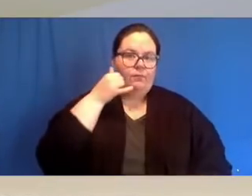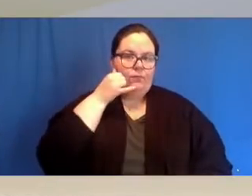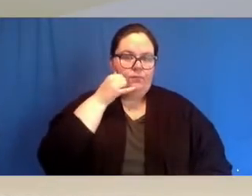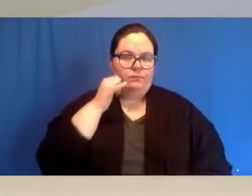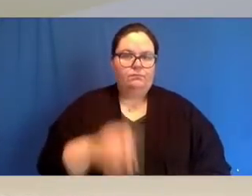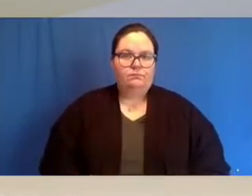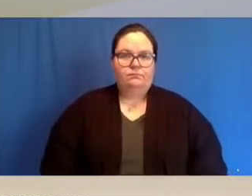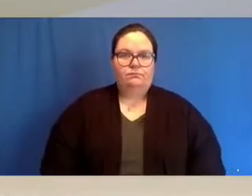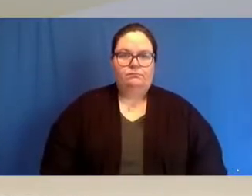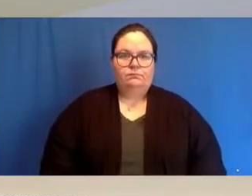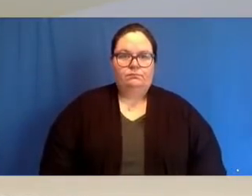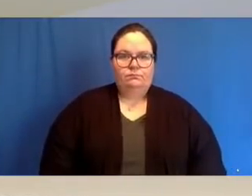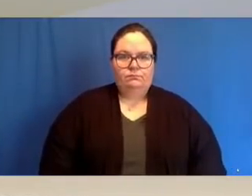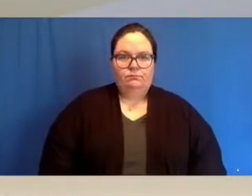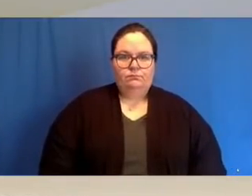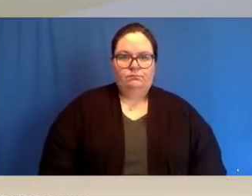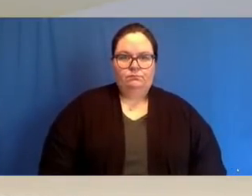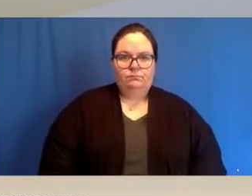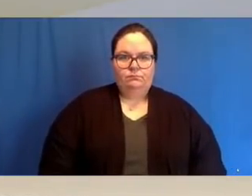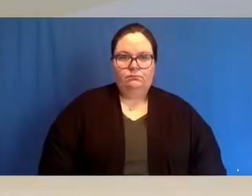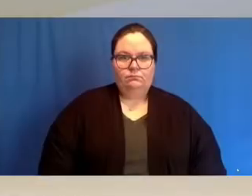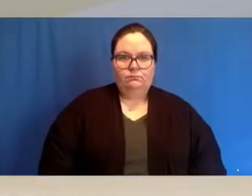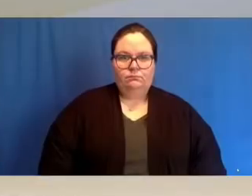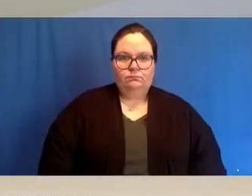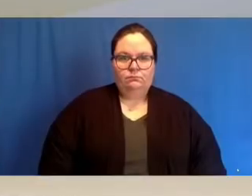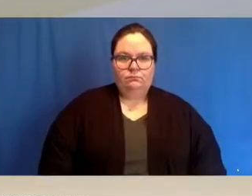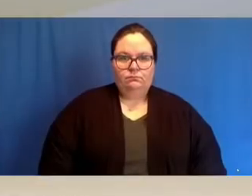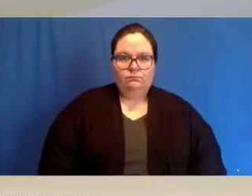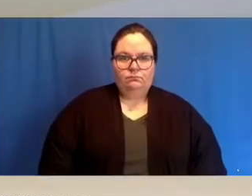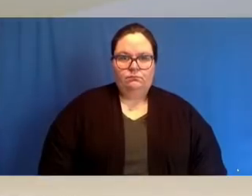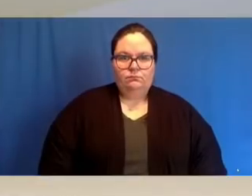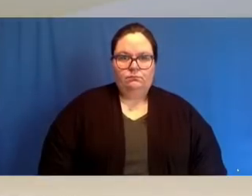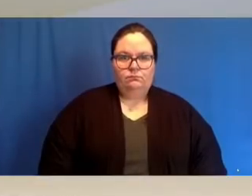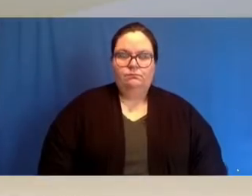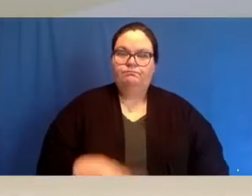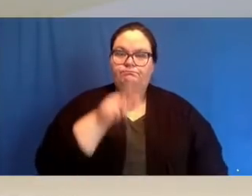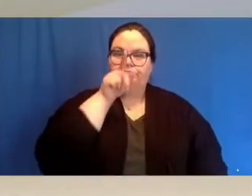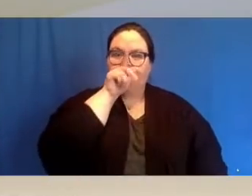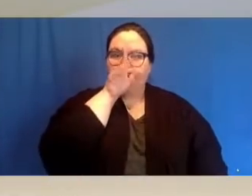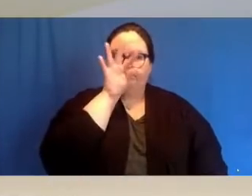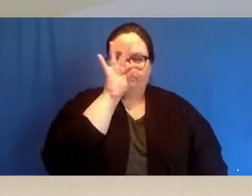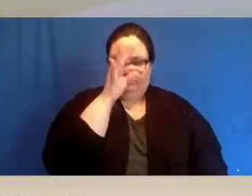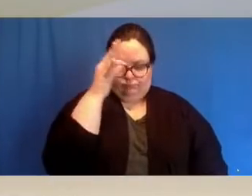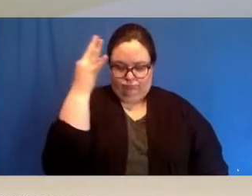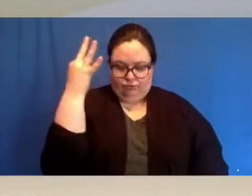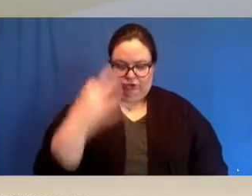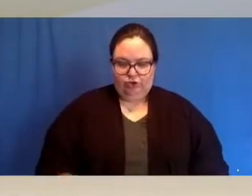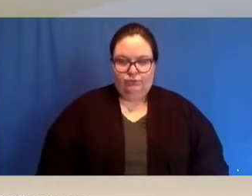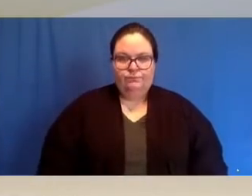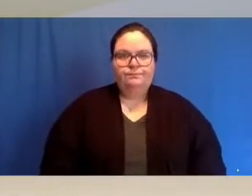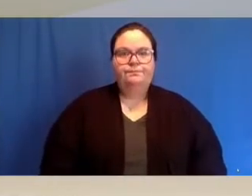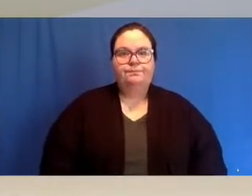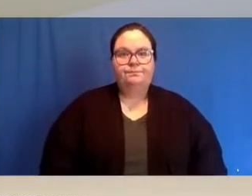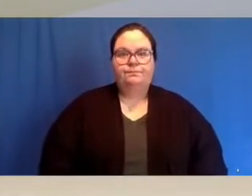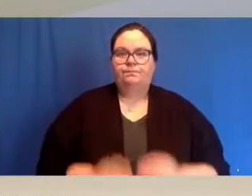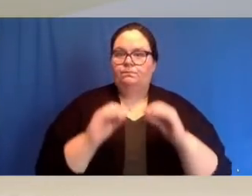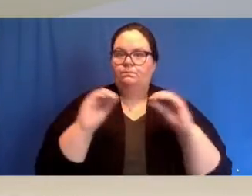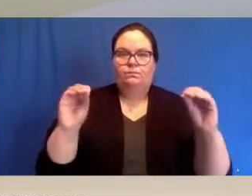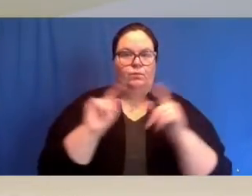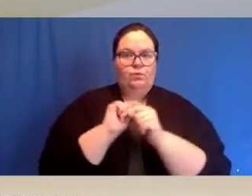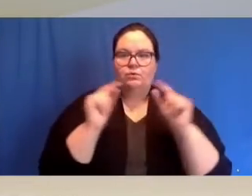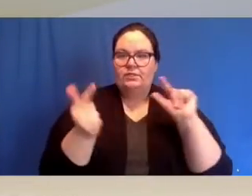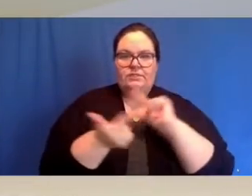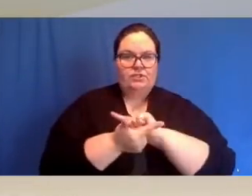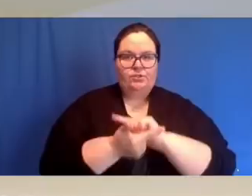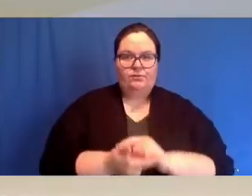Bonjour, Dr. Morrison. Alors, ma question, ça va être en français. Tout d'abord, est-ce que vous pouvez, s'il vous plaît, nous expliquer pourquoi